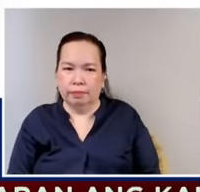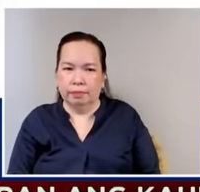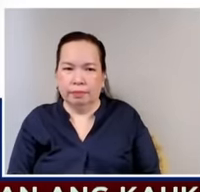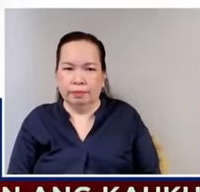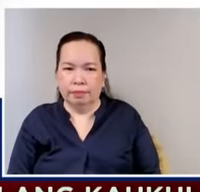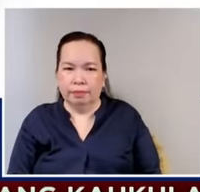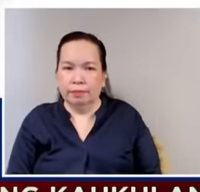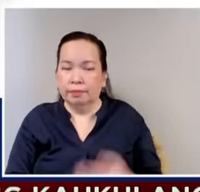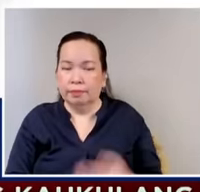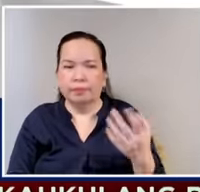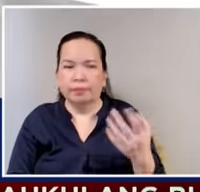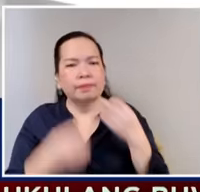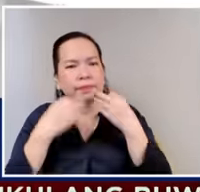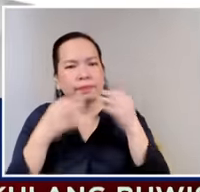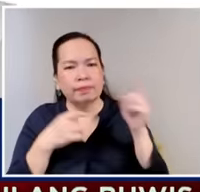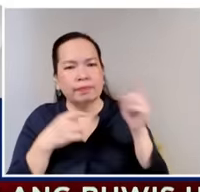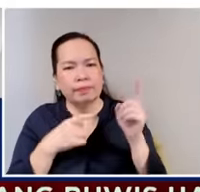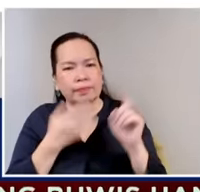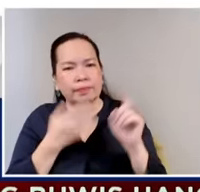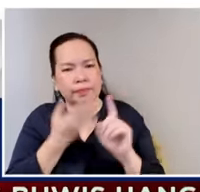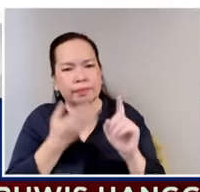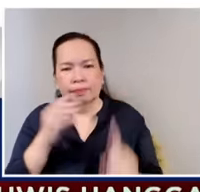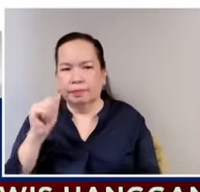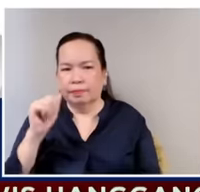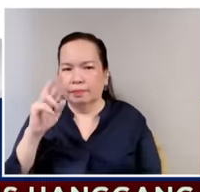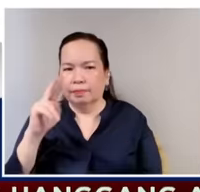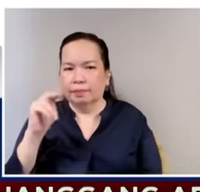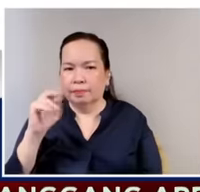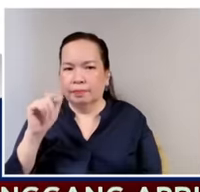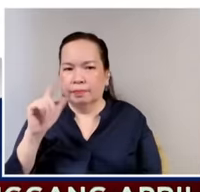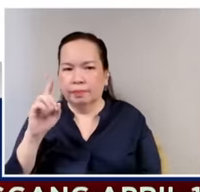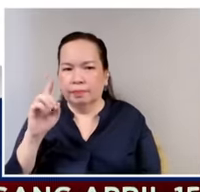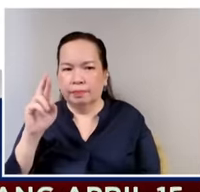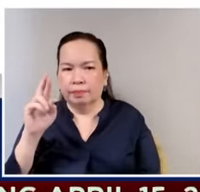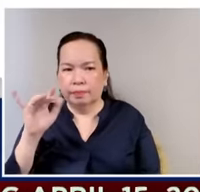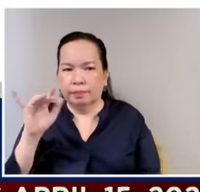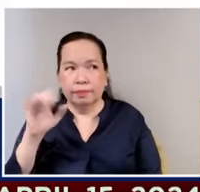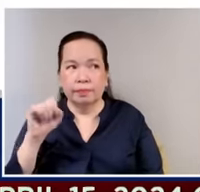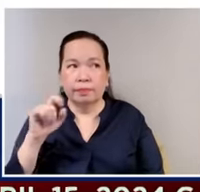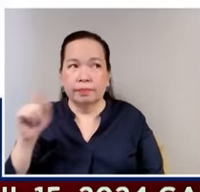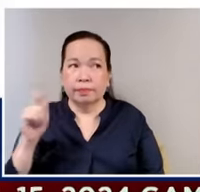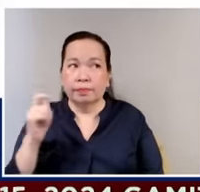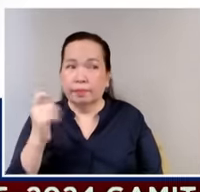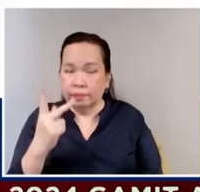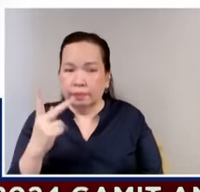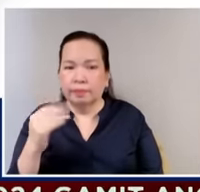Kilala ang character actor na si Arnold Reyes sa mga serye sa telebisyon at pelikula.